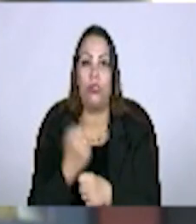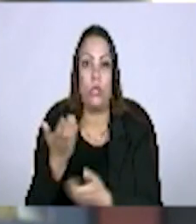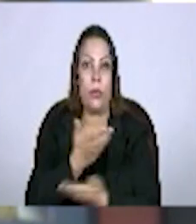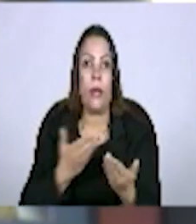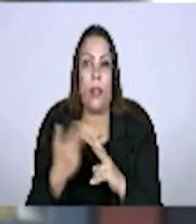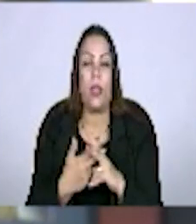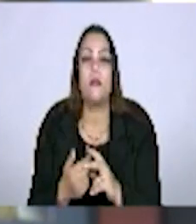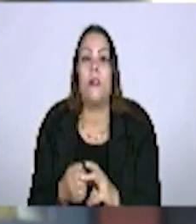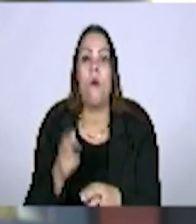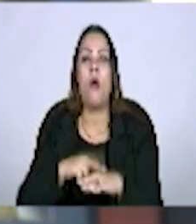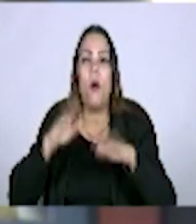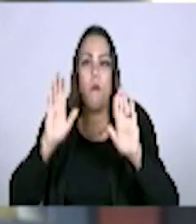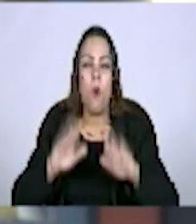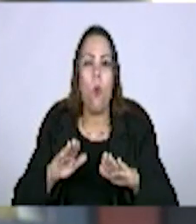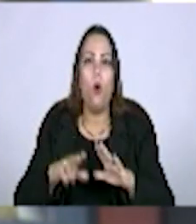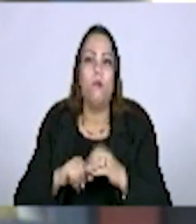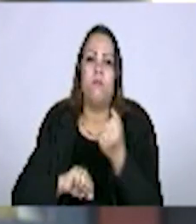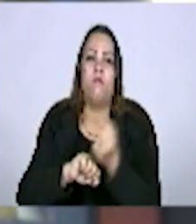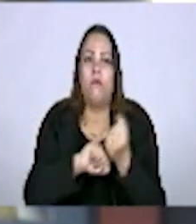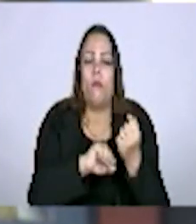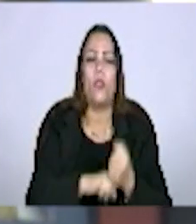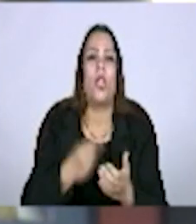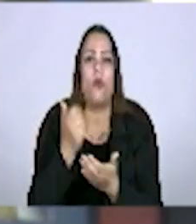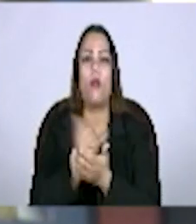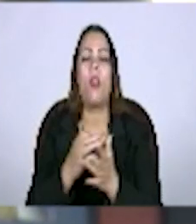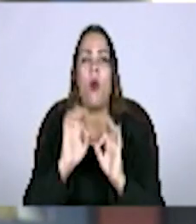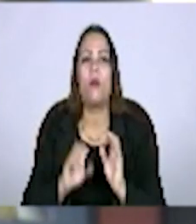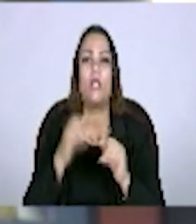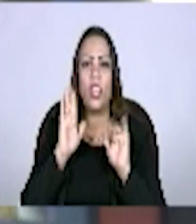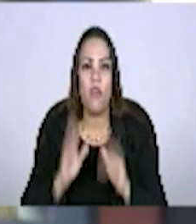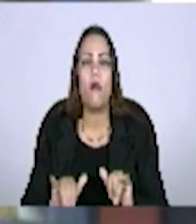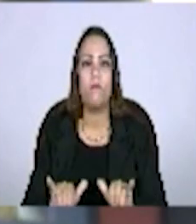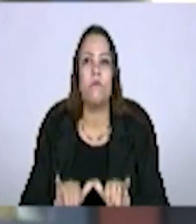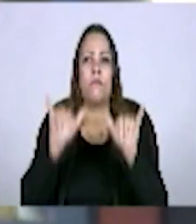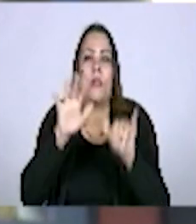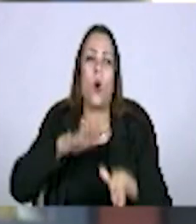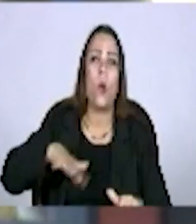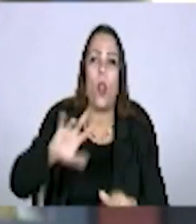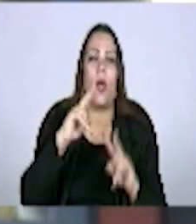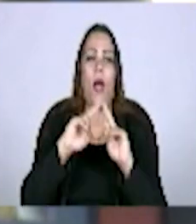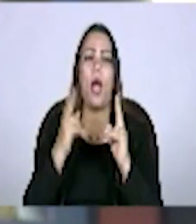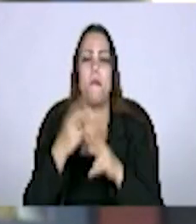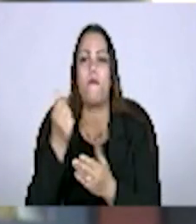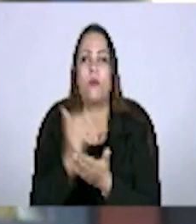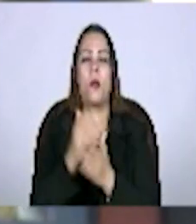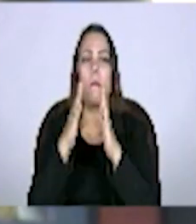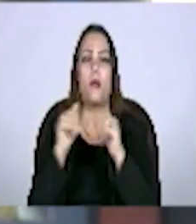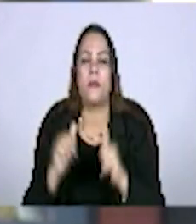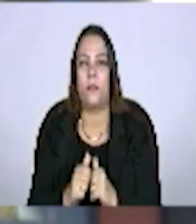على وجود مقومات اقتصاديه قويه تستطيع ان تنهض بالحال العام للاقتصاد في